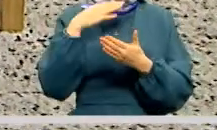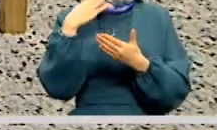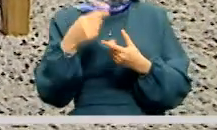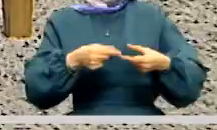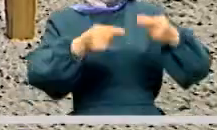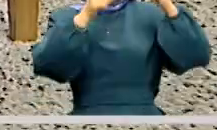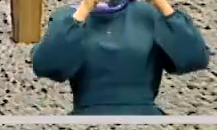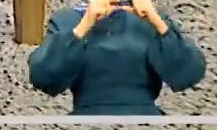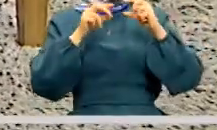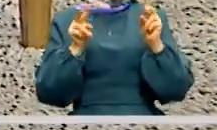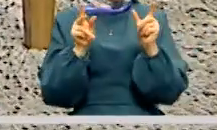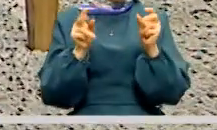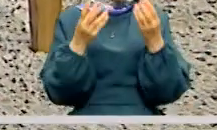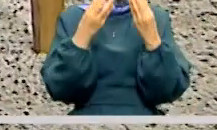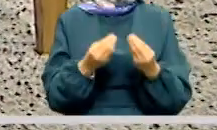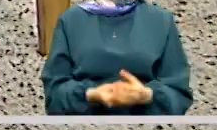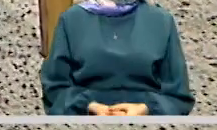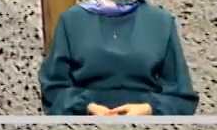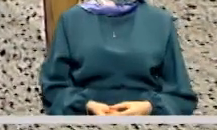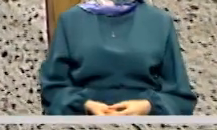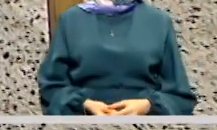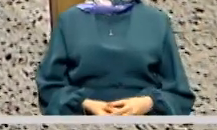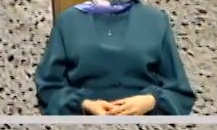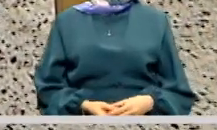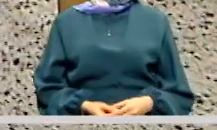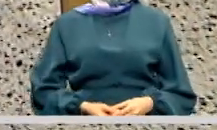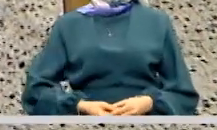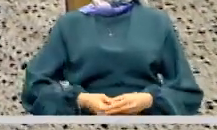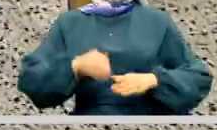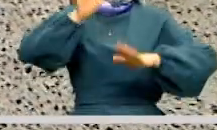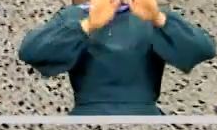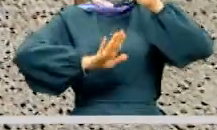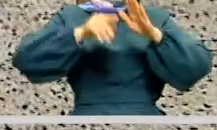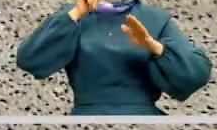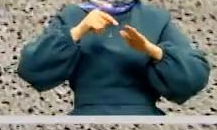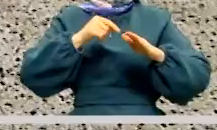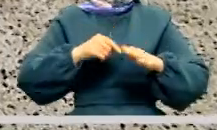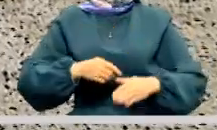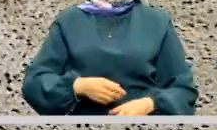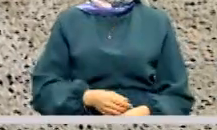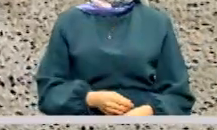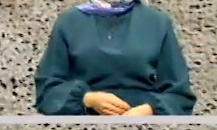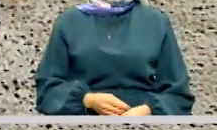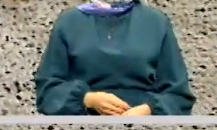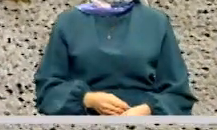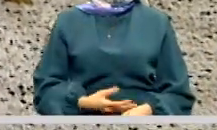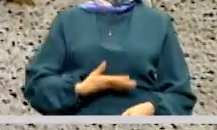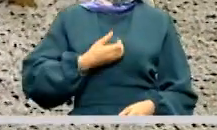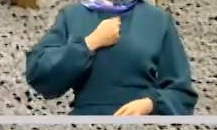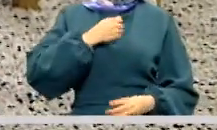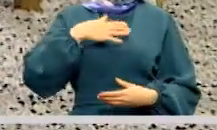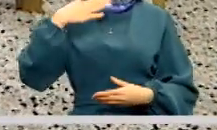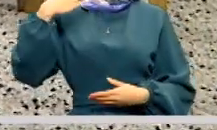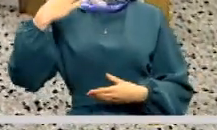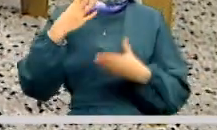çalıyor radyoda söylüyor o sırada hocam Çünkü trafik gerçekten insanı stresin yükselten bir şey şimdi mualla'da da hakikaten